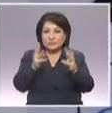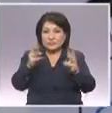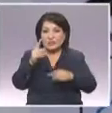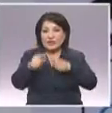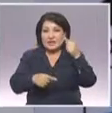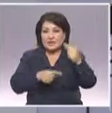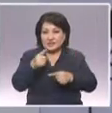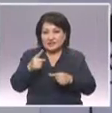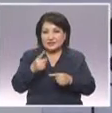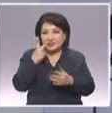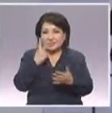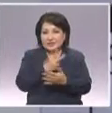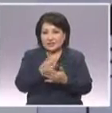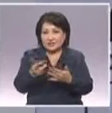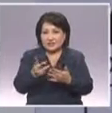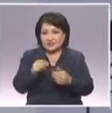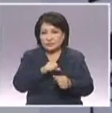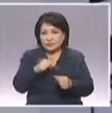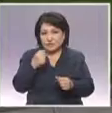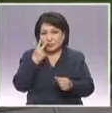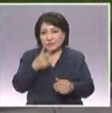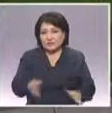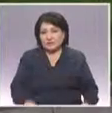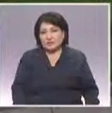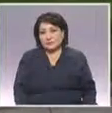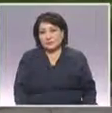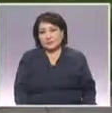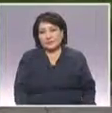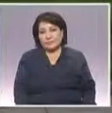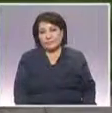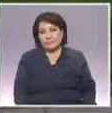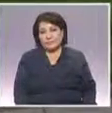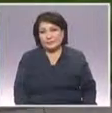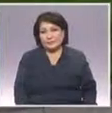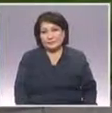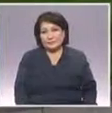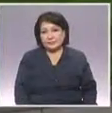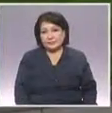репортаждардан көре аласыздар. Рауан Оқас, Алматы телеарнасы үшін Қытайдың Нанкин қаласынан.